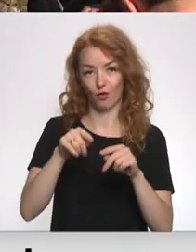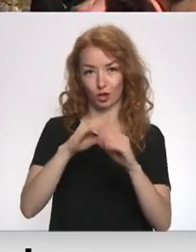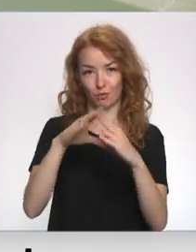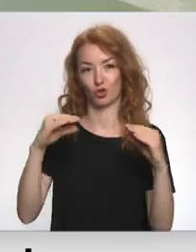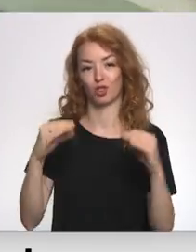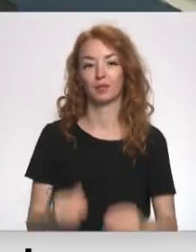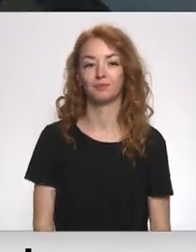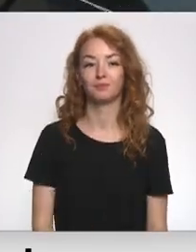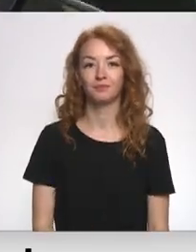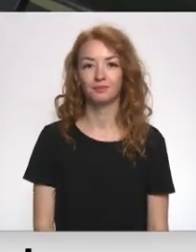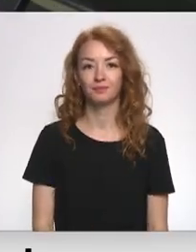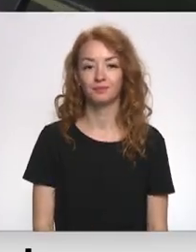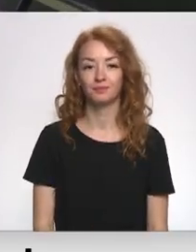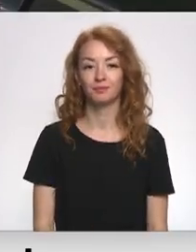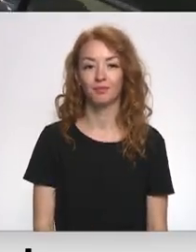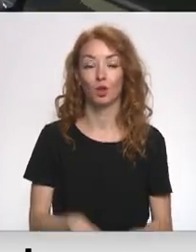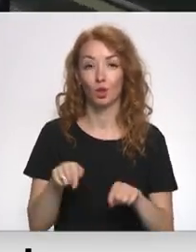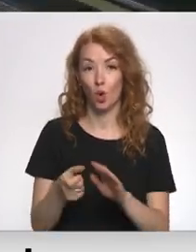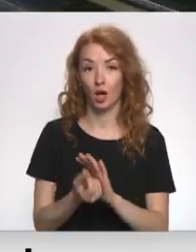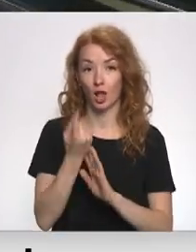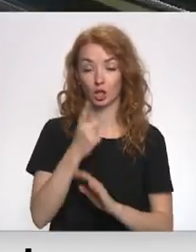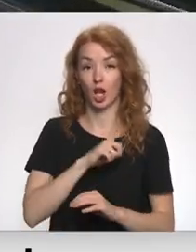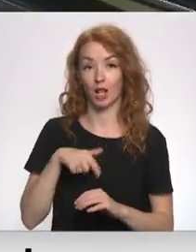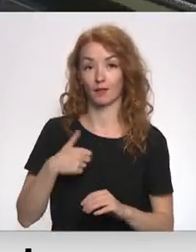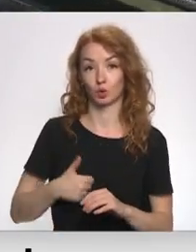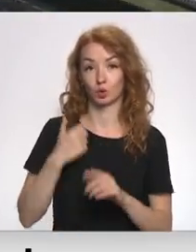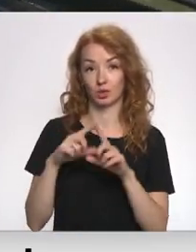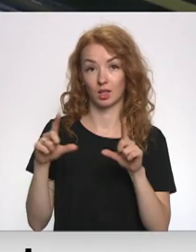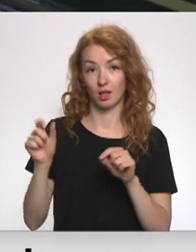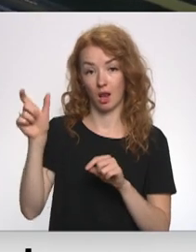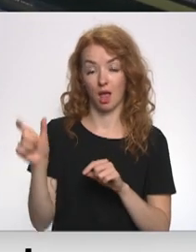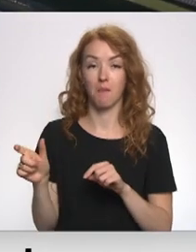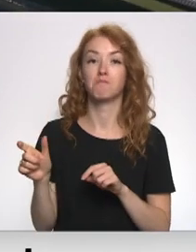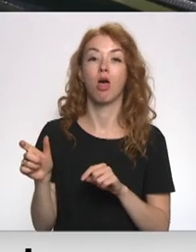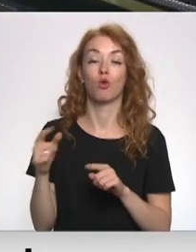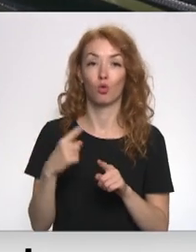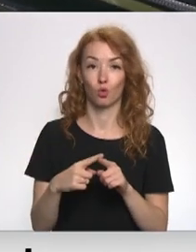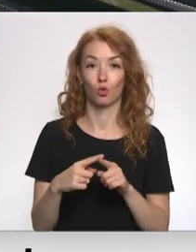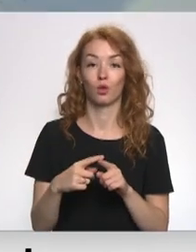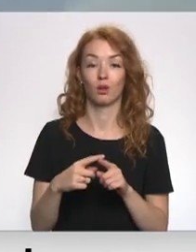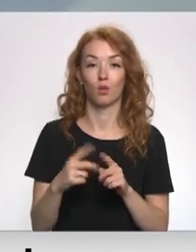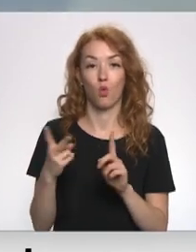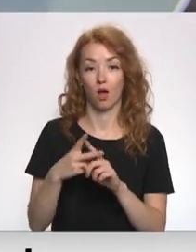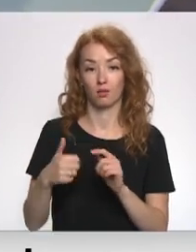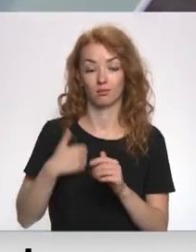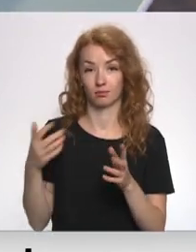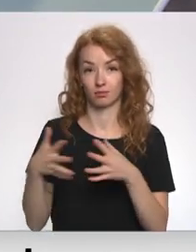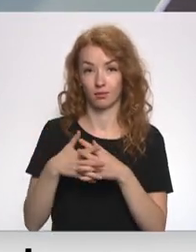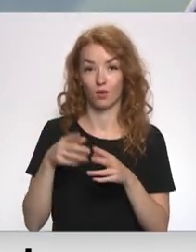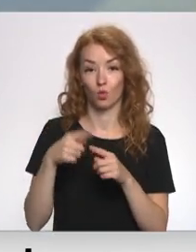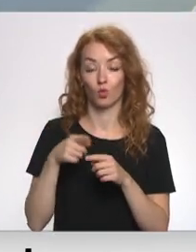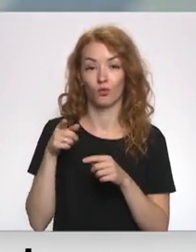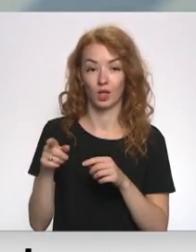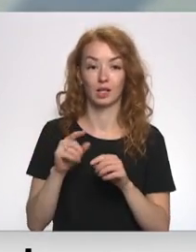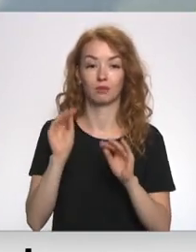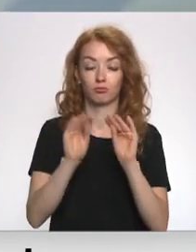platforma. Prototipu radījuši Latvijas uzņēmēji Baltic Motorsport Promotion un SIA Vāģi, kas pirms diviem gadiem apvidus